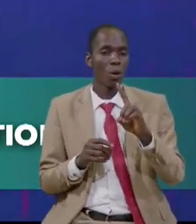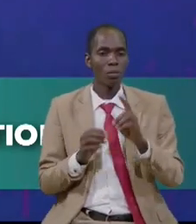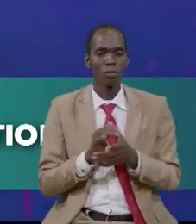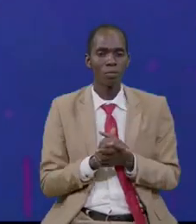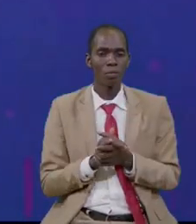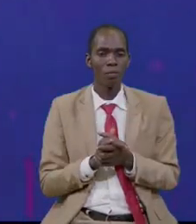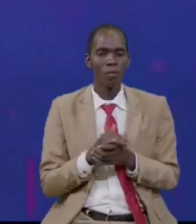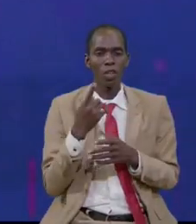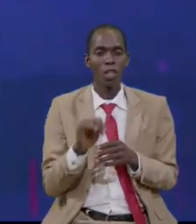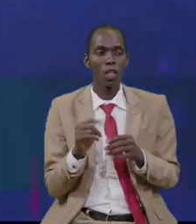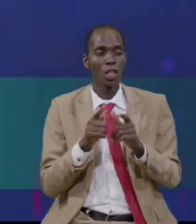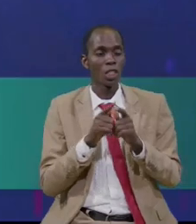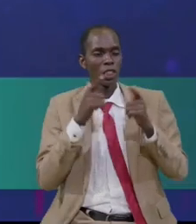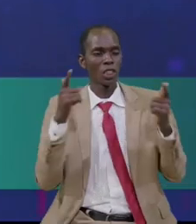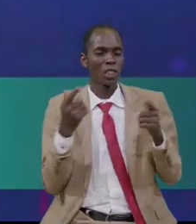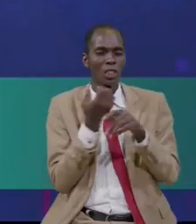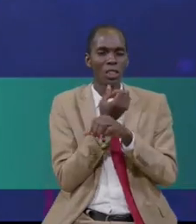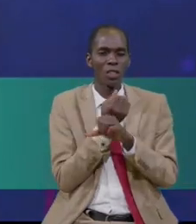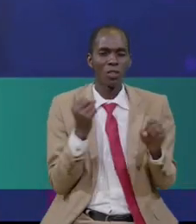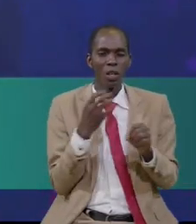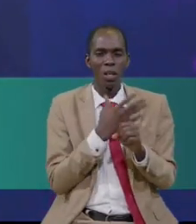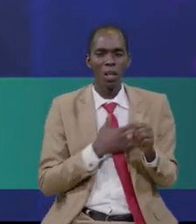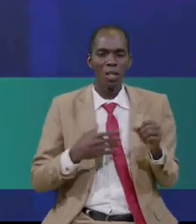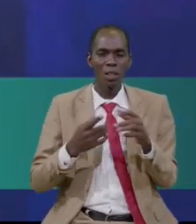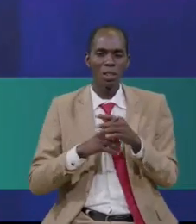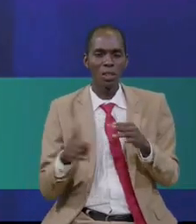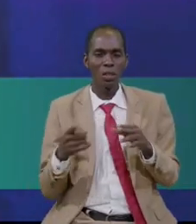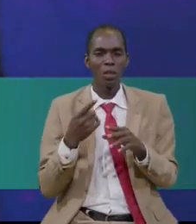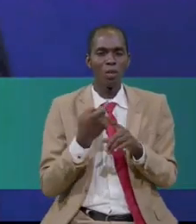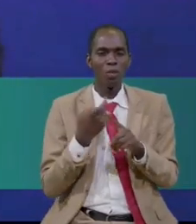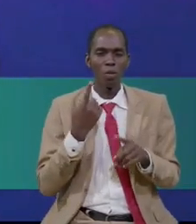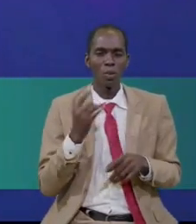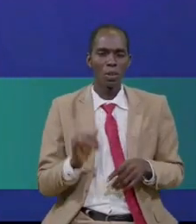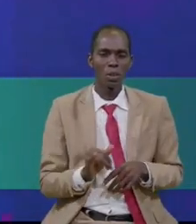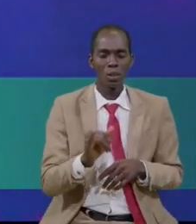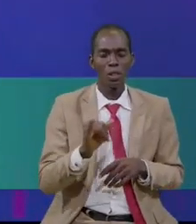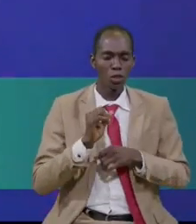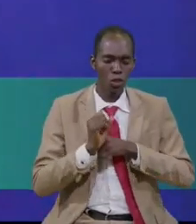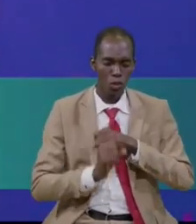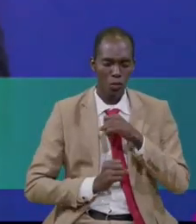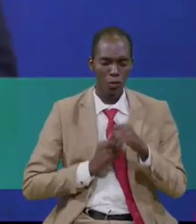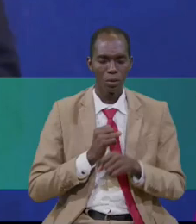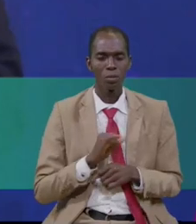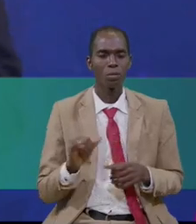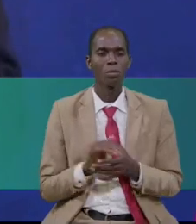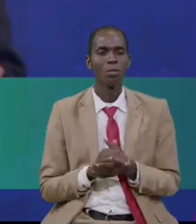Premier élément, un si grand salut et l'échappatoire des souffrances éternelles.